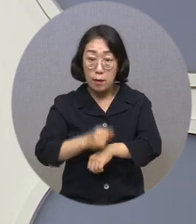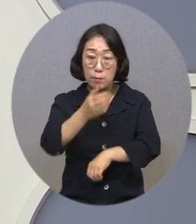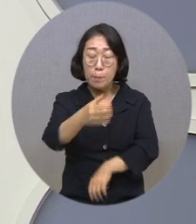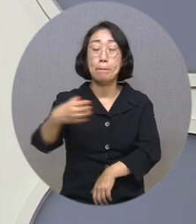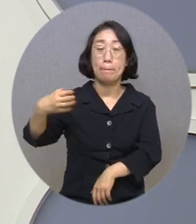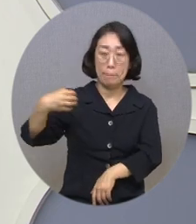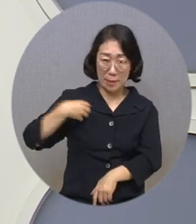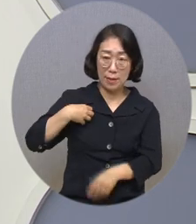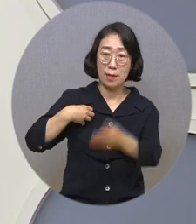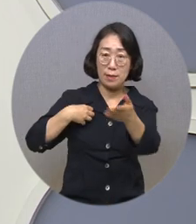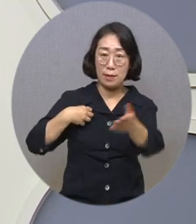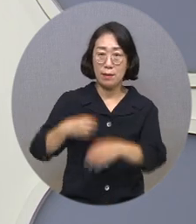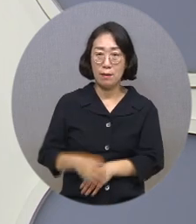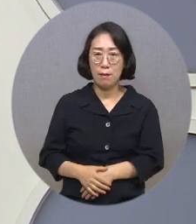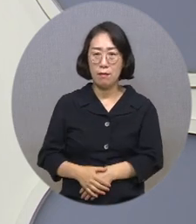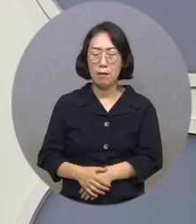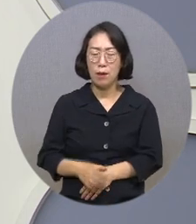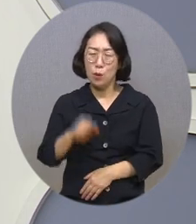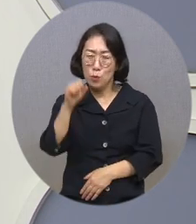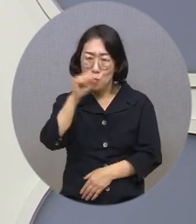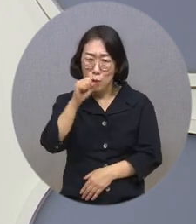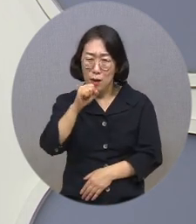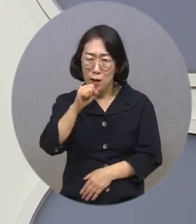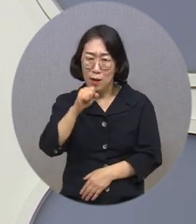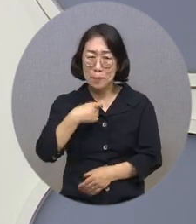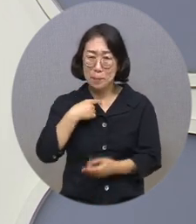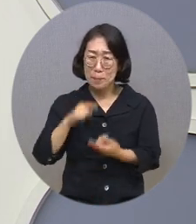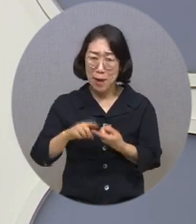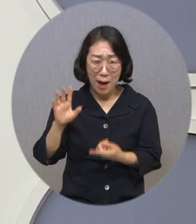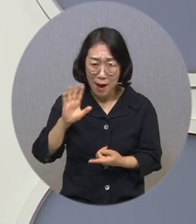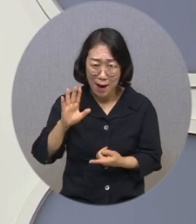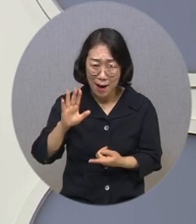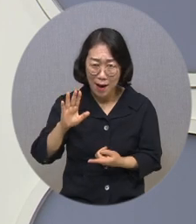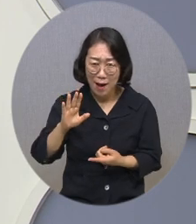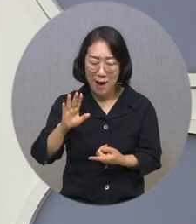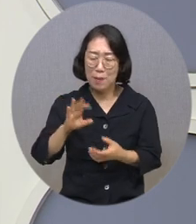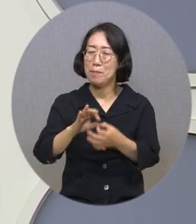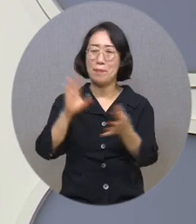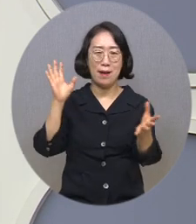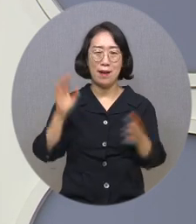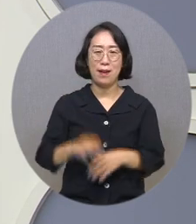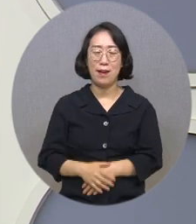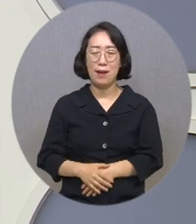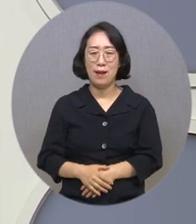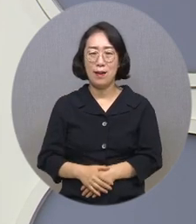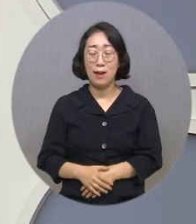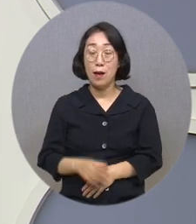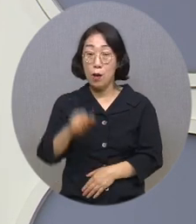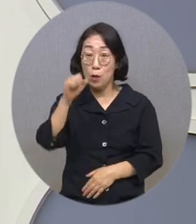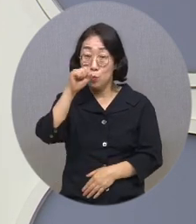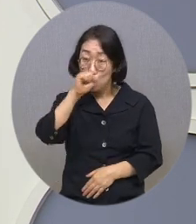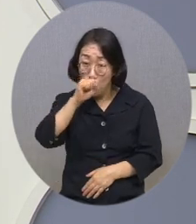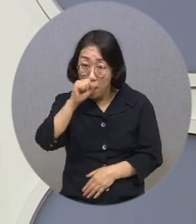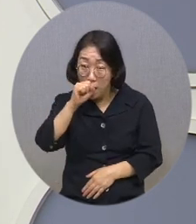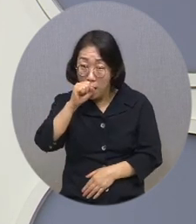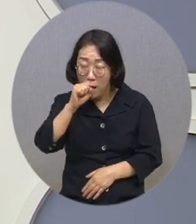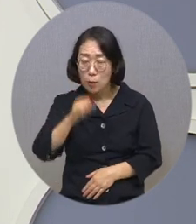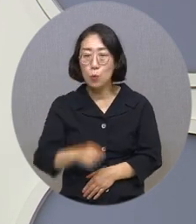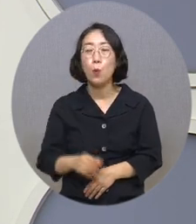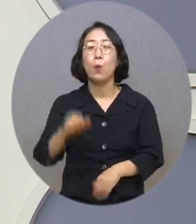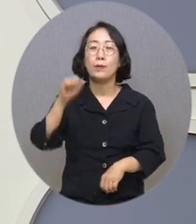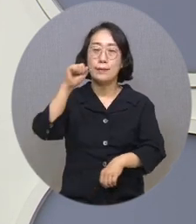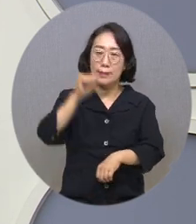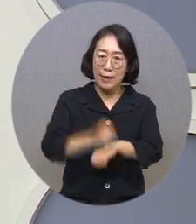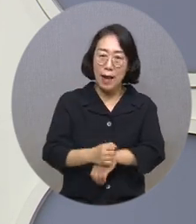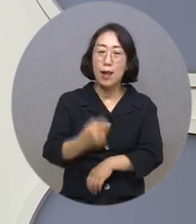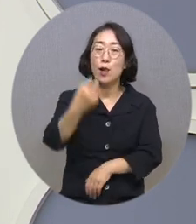사명감인데 좋아하지 않으면 안 된다. 근데 좋아는 하는데 잘하지 않으면 안 된다. 좋아하고 잘하는